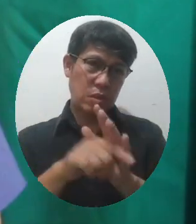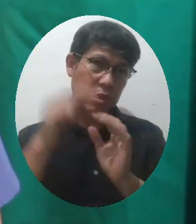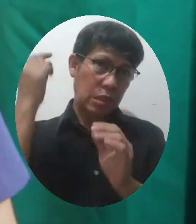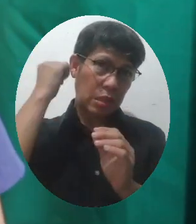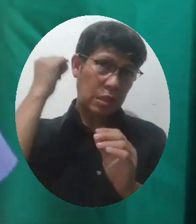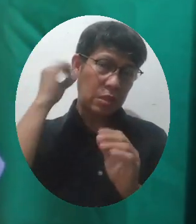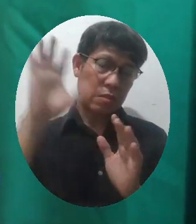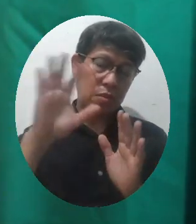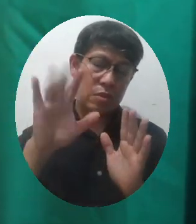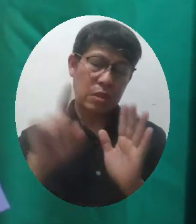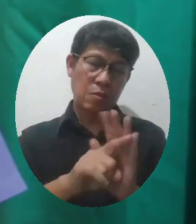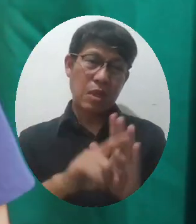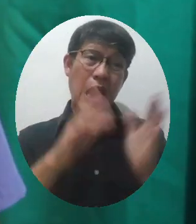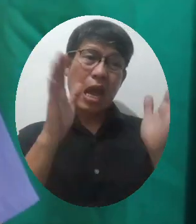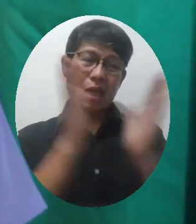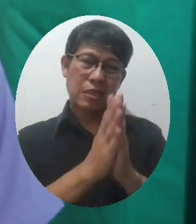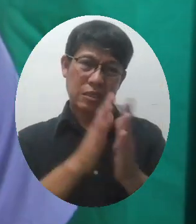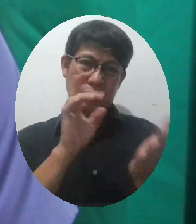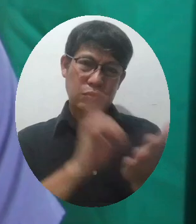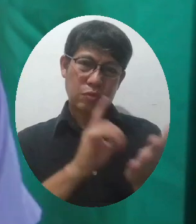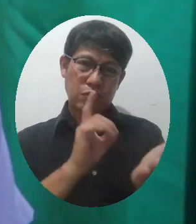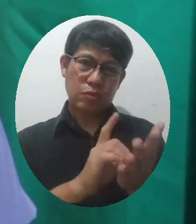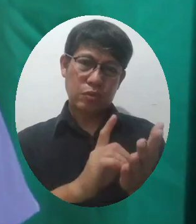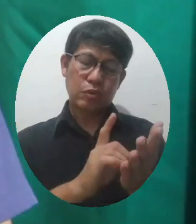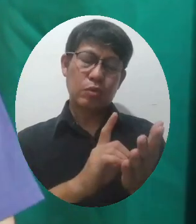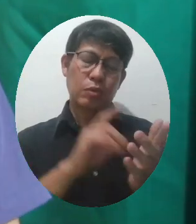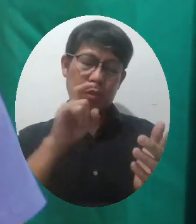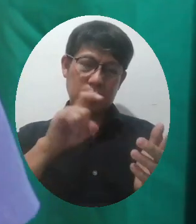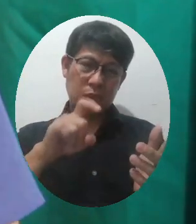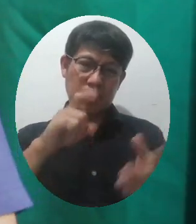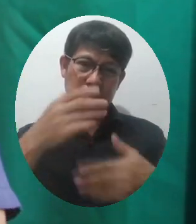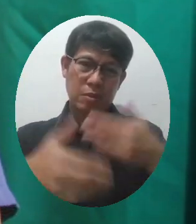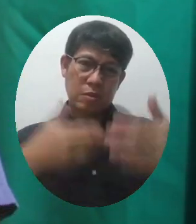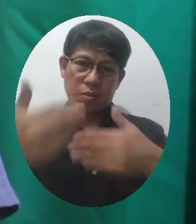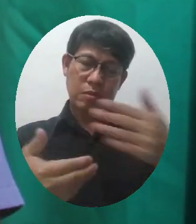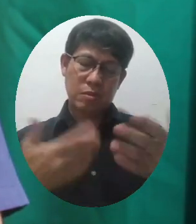bawang, no? Hindi naman kami mag-a-adobo, no? So, yun po, no? So,